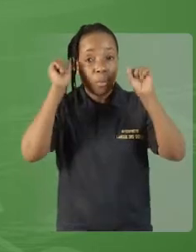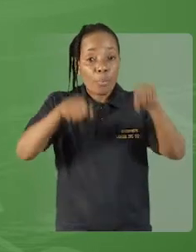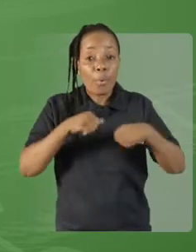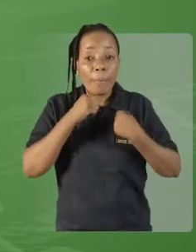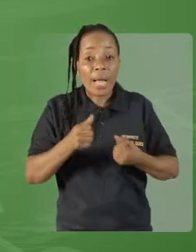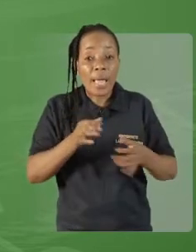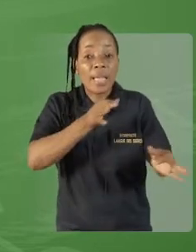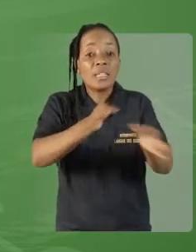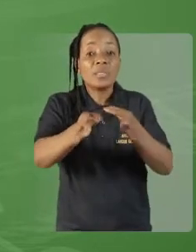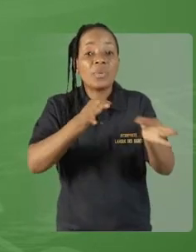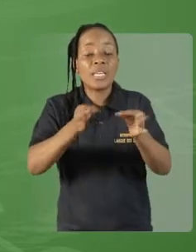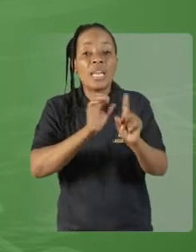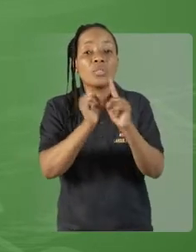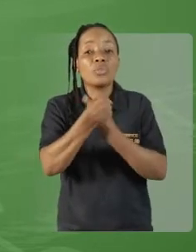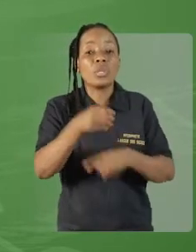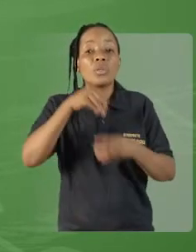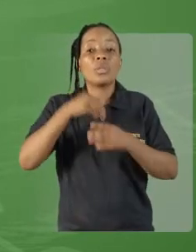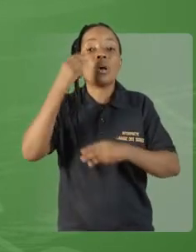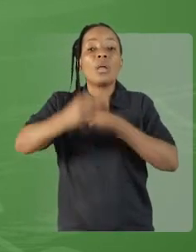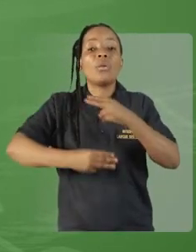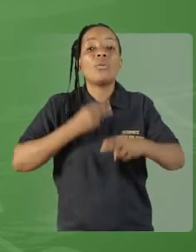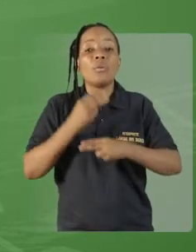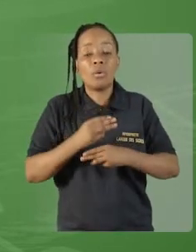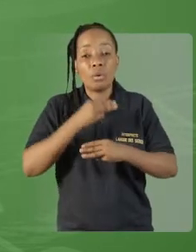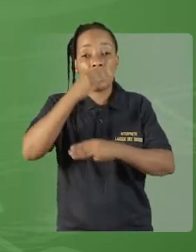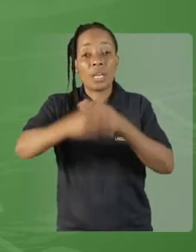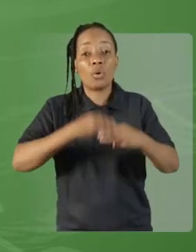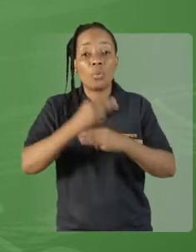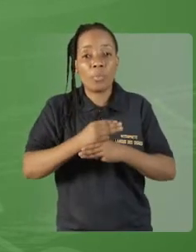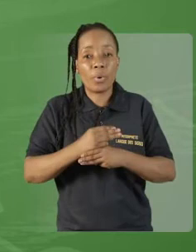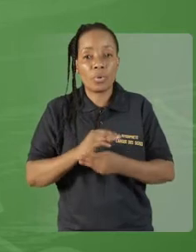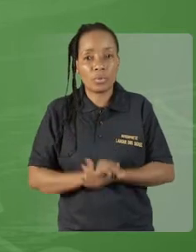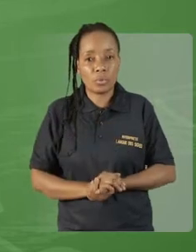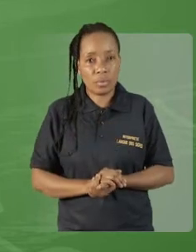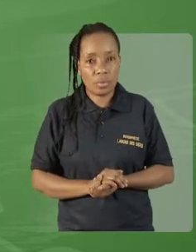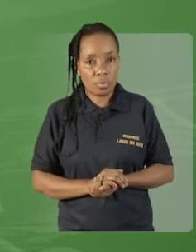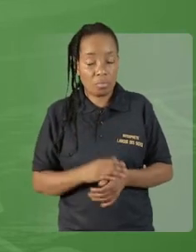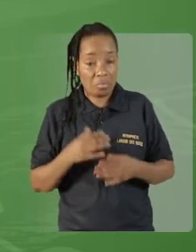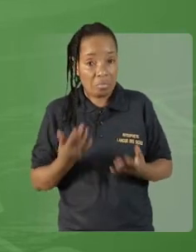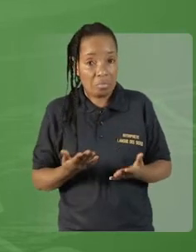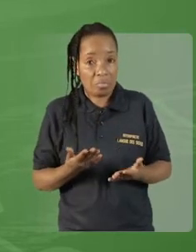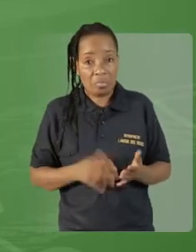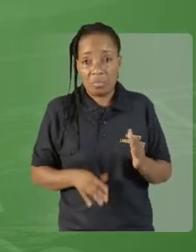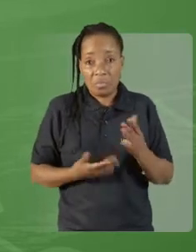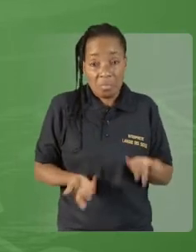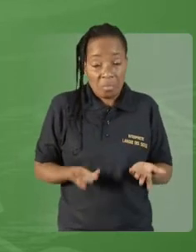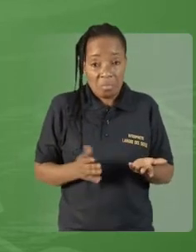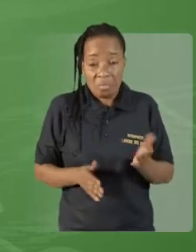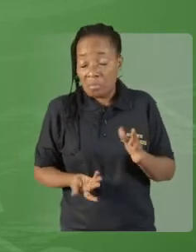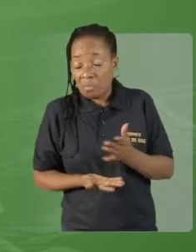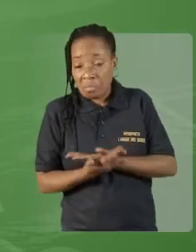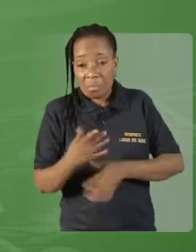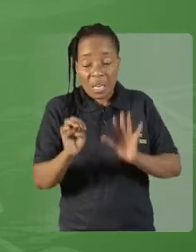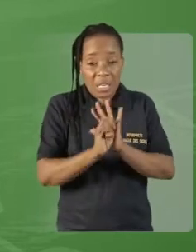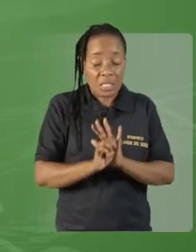son impuissance à expliquer des phénomènes de l'univers, et ceux relatifs aux origines et